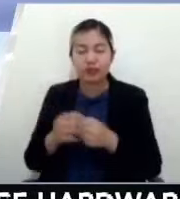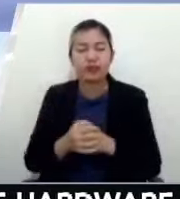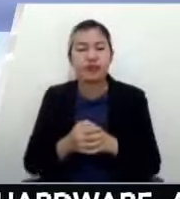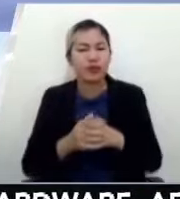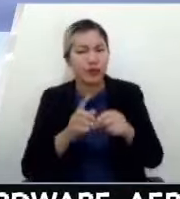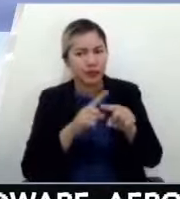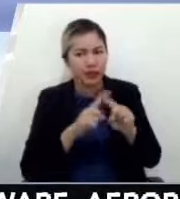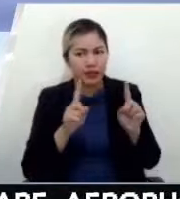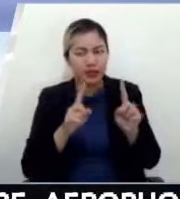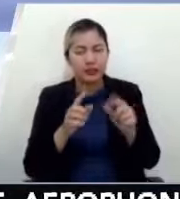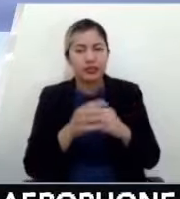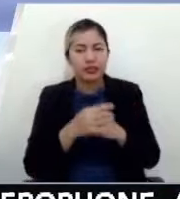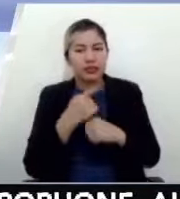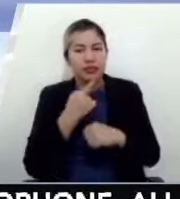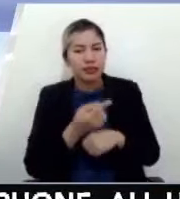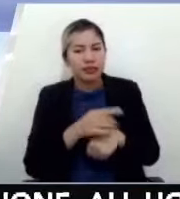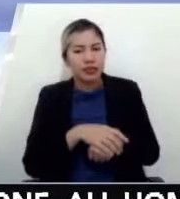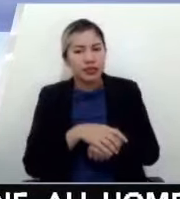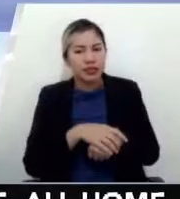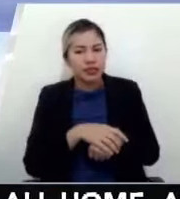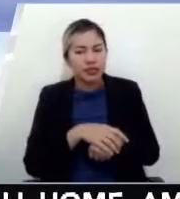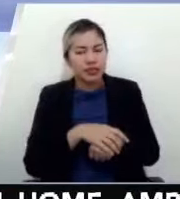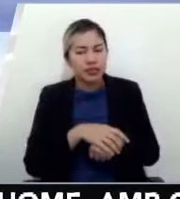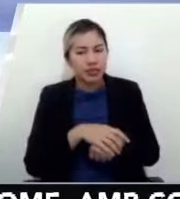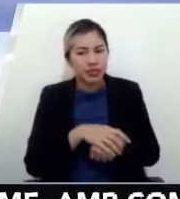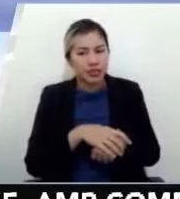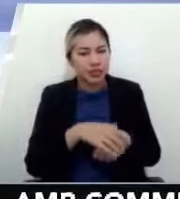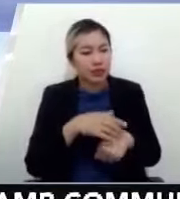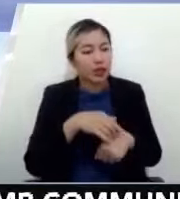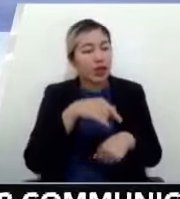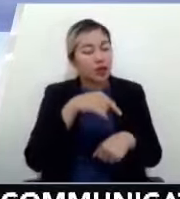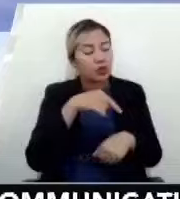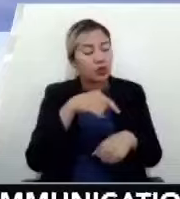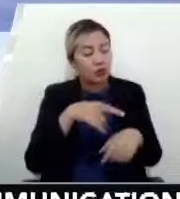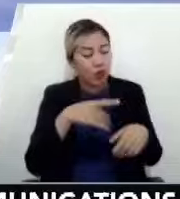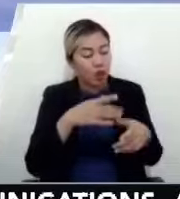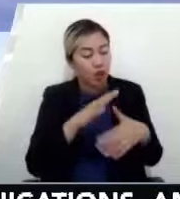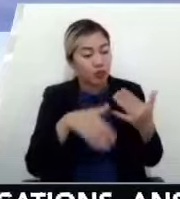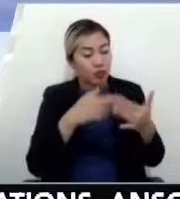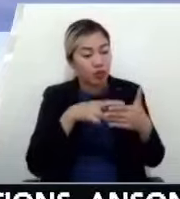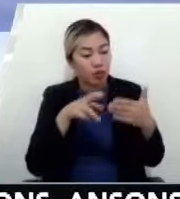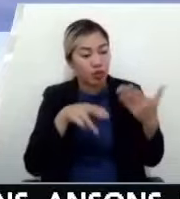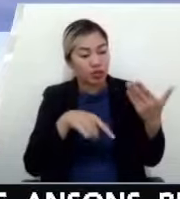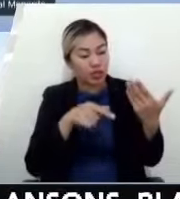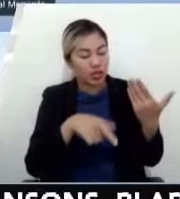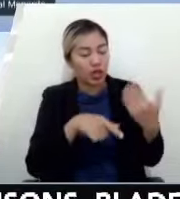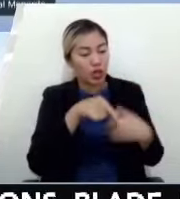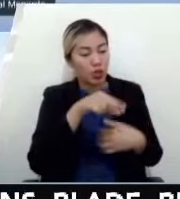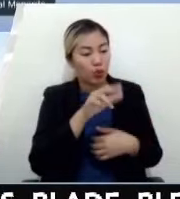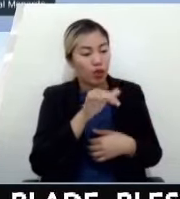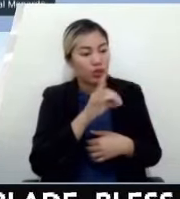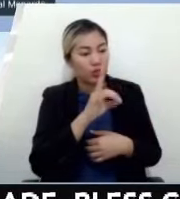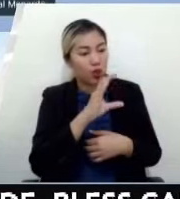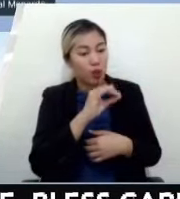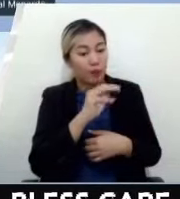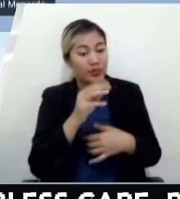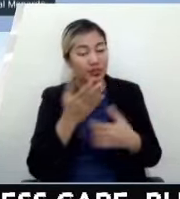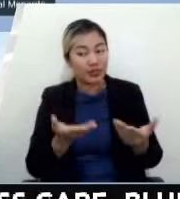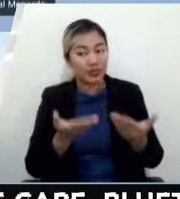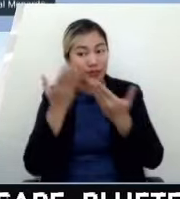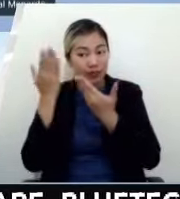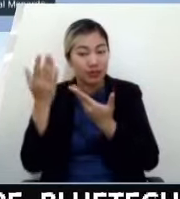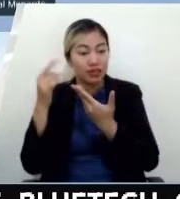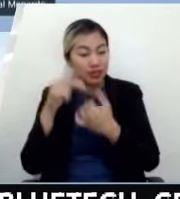quadco a kinukuha ng icc o kaya isinusumite na sa icc ano pong reakson niyo rito Raffy in all likelihood mino-monitor na yan